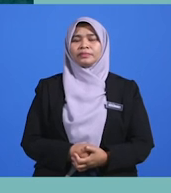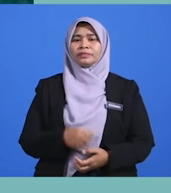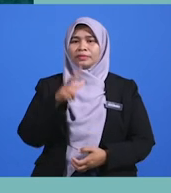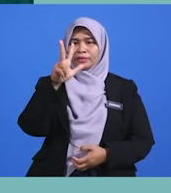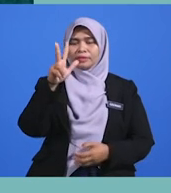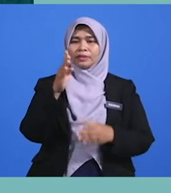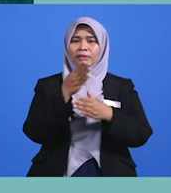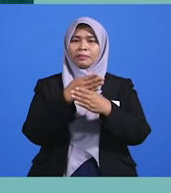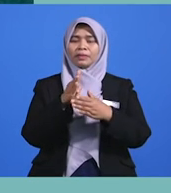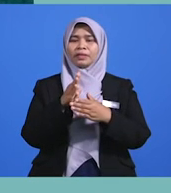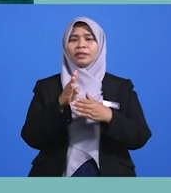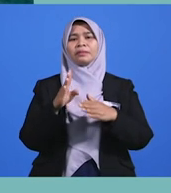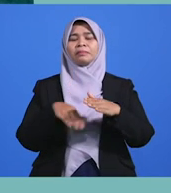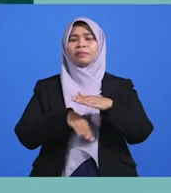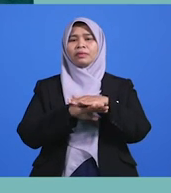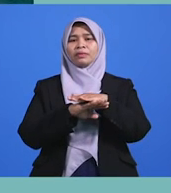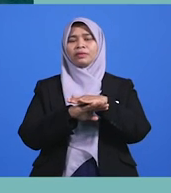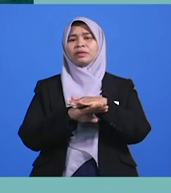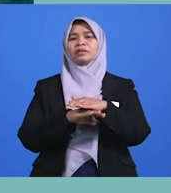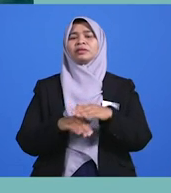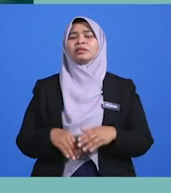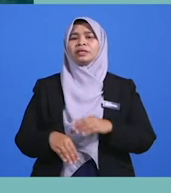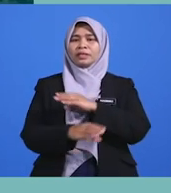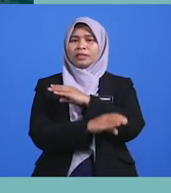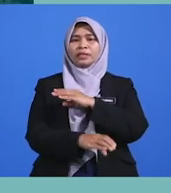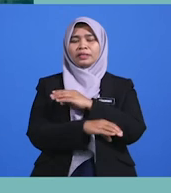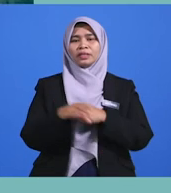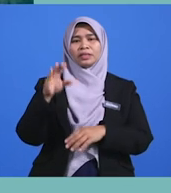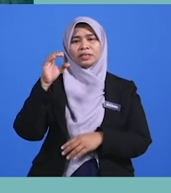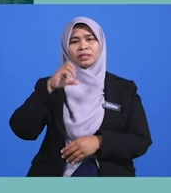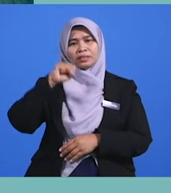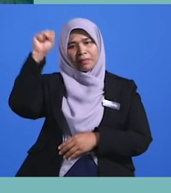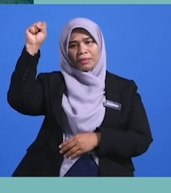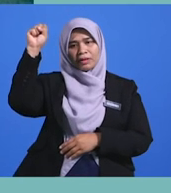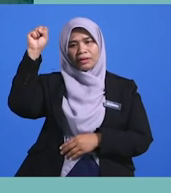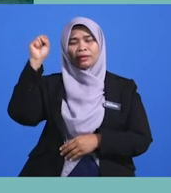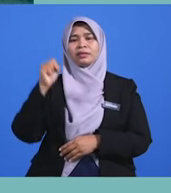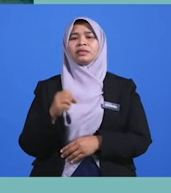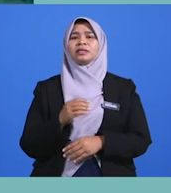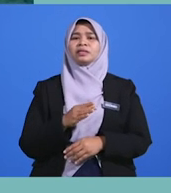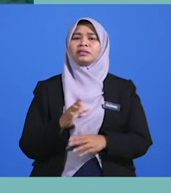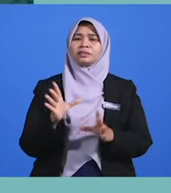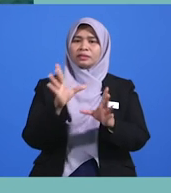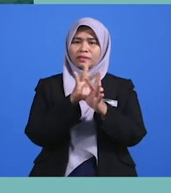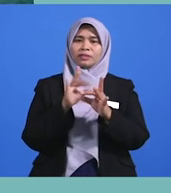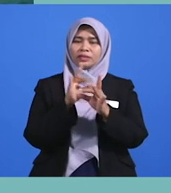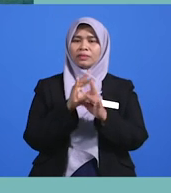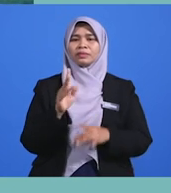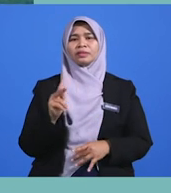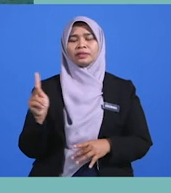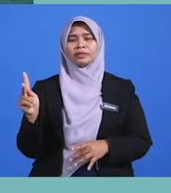Tiga bahagian di sebelah bawah itu menandakan negeri Sabah di sebelah kiri dan Sarawak di sebelah